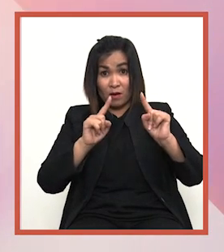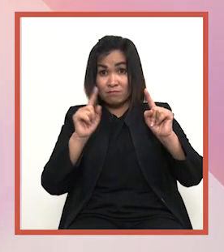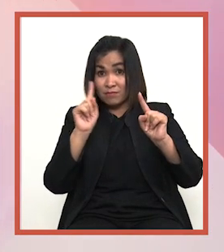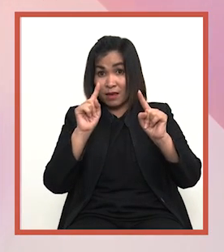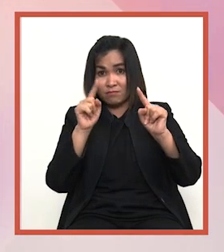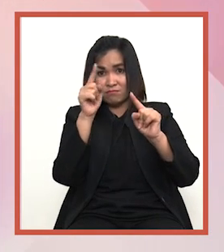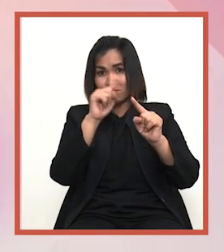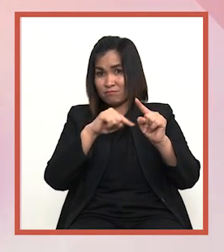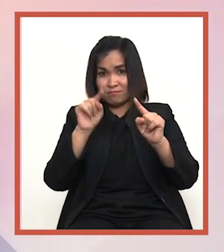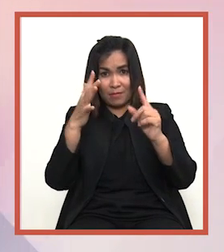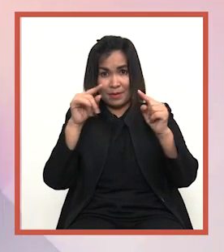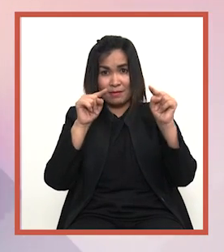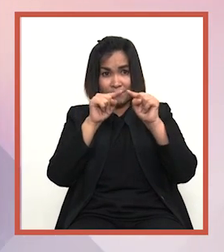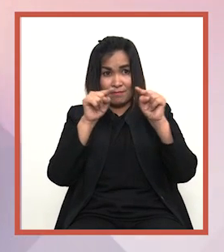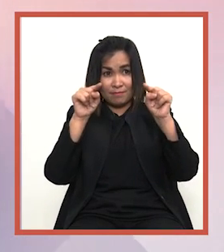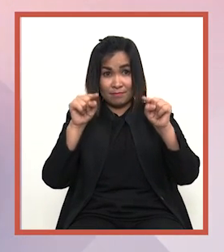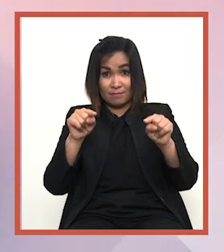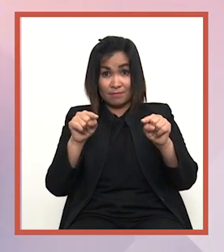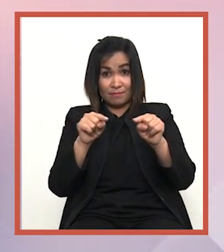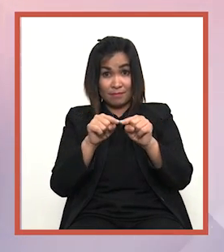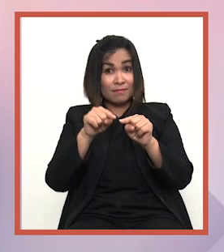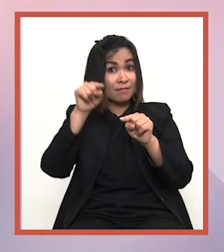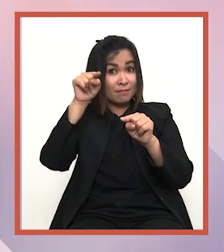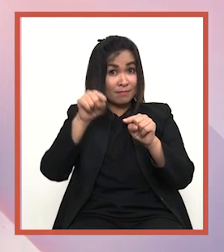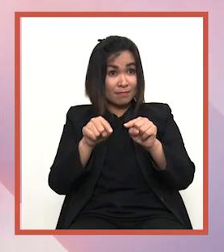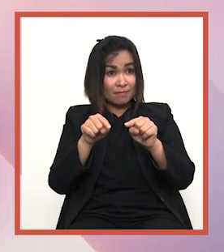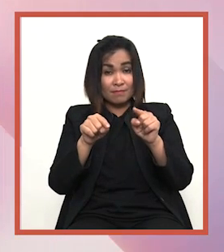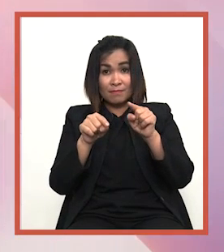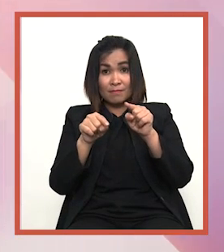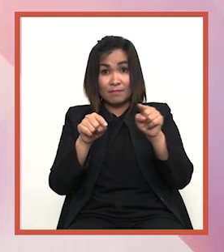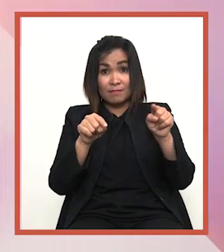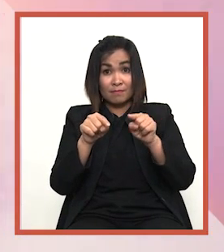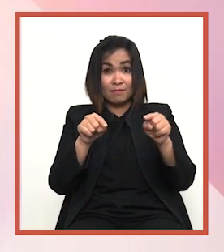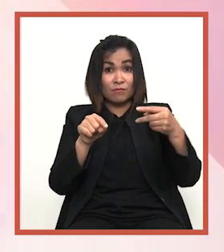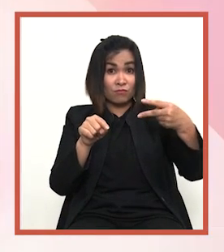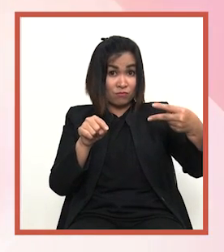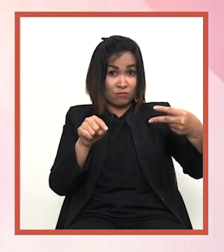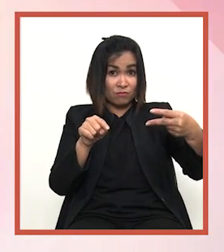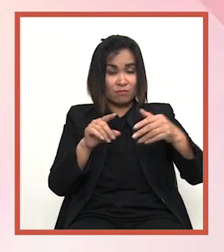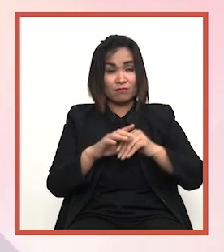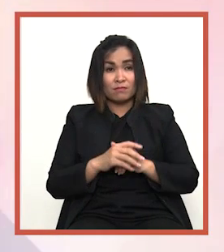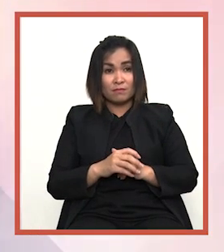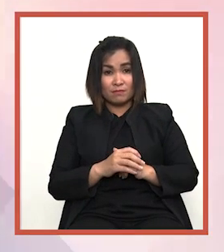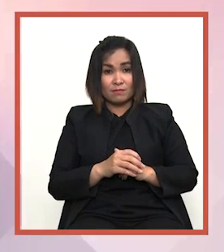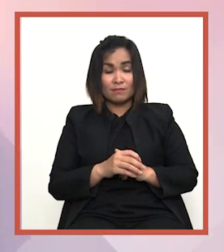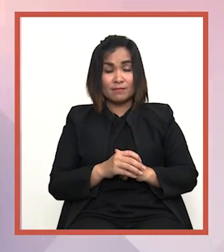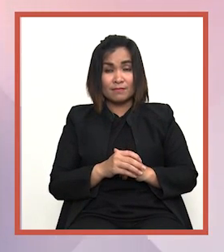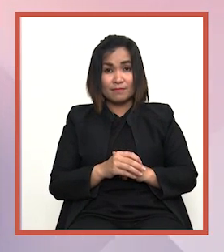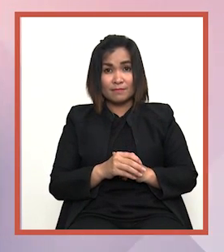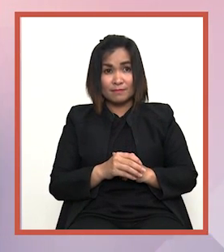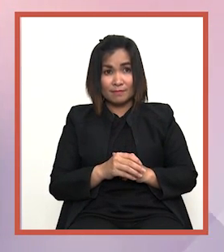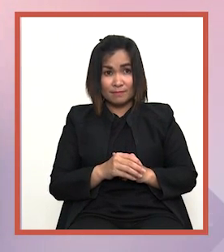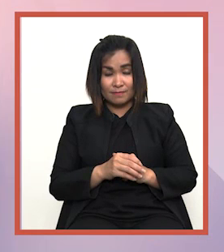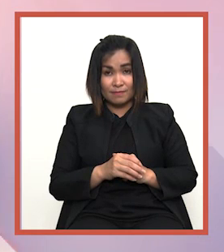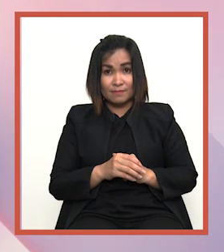แต่ตัวรับสัญญาณเสียงจะแตกต่างออกไปโดยที่นะครับจากที่ไมโครโฟนนะครับใช้สัญลักษณ์เป็นวงกลมตรงกลางตัวรับสัญญาณเสียงจะ